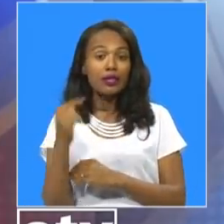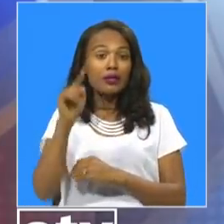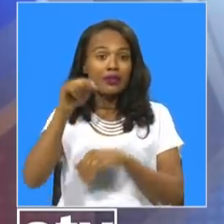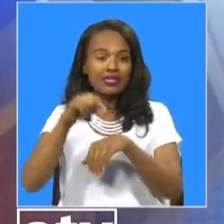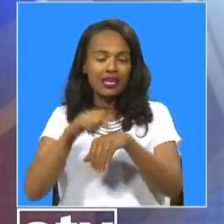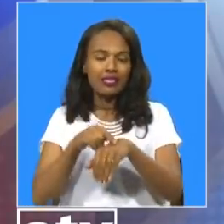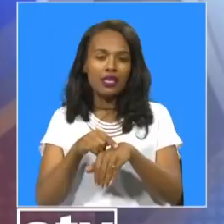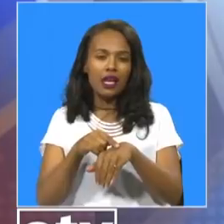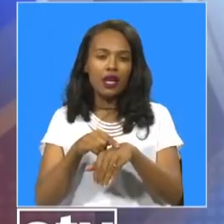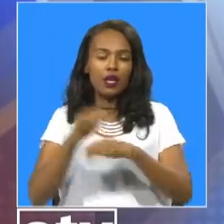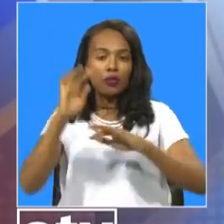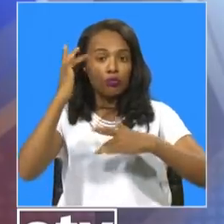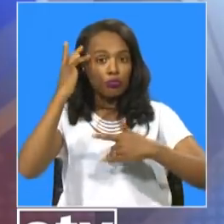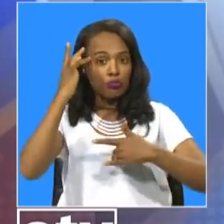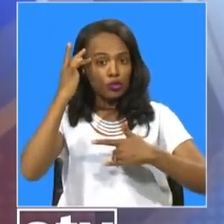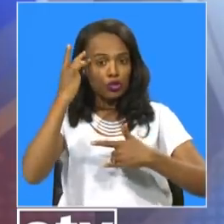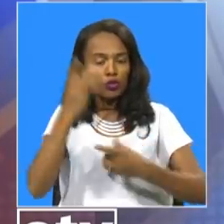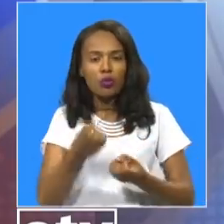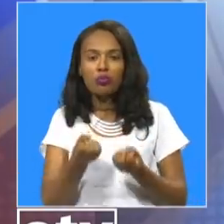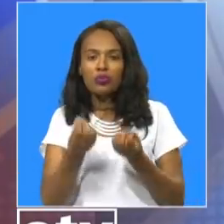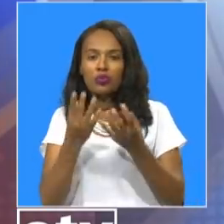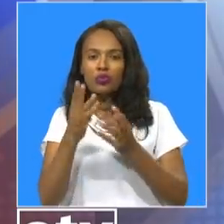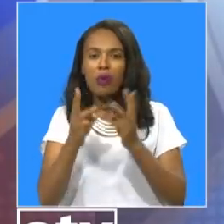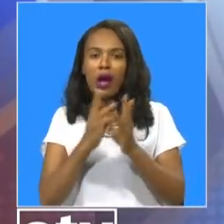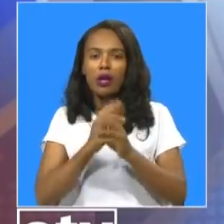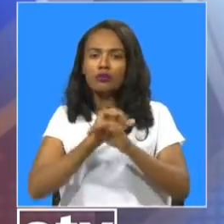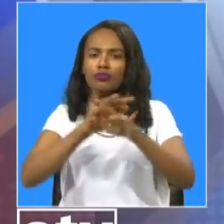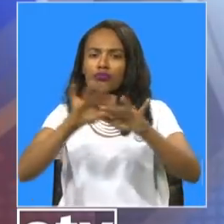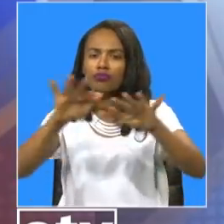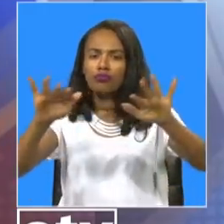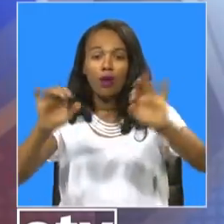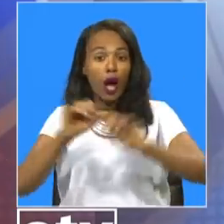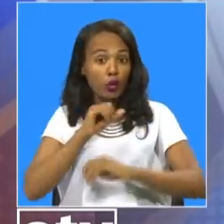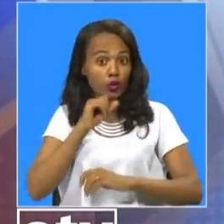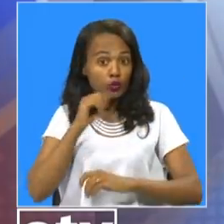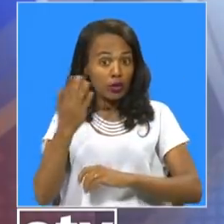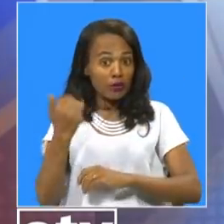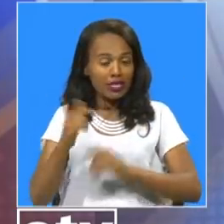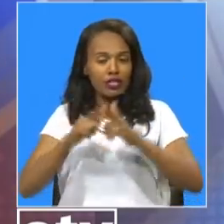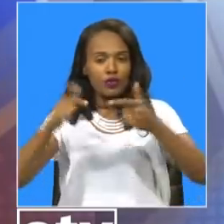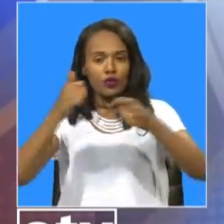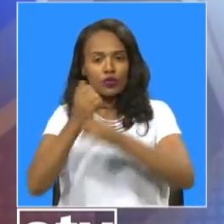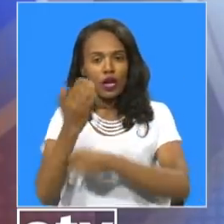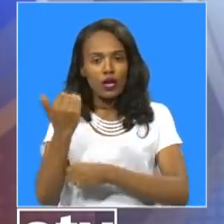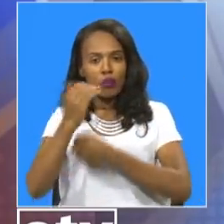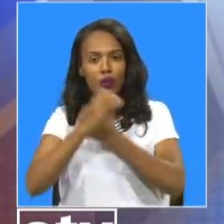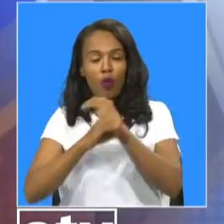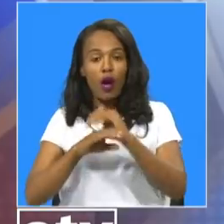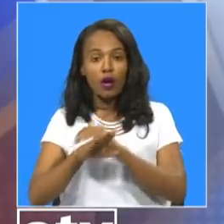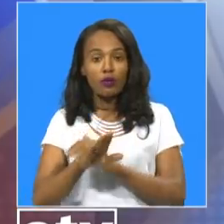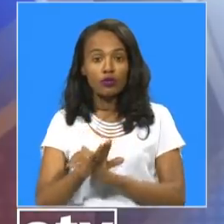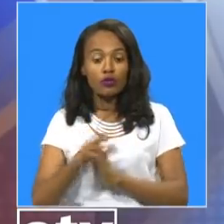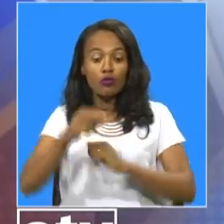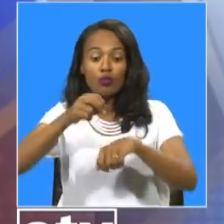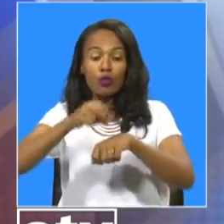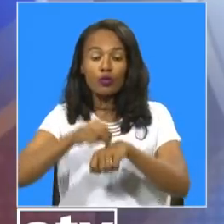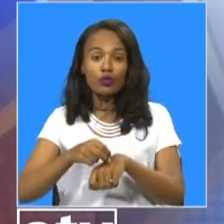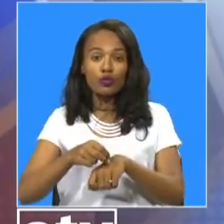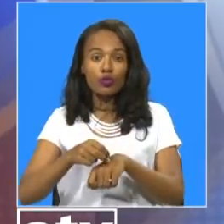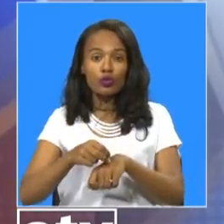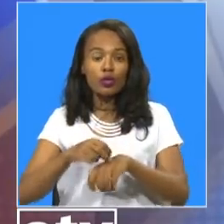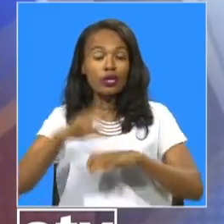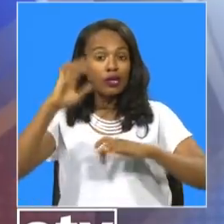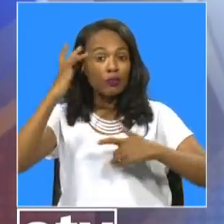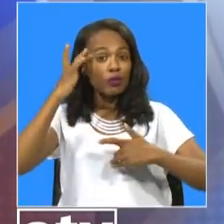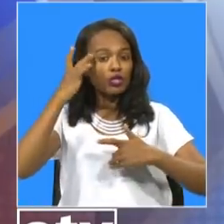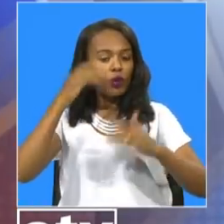በዛ ወቅት ያው በሽታውም ብዙ በአለም አልተሰራጨም ነበር። ስለዚህ ትልቁ ስራ የነበረው ያው ሀገር ውስጥም በወቅቱ